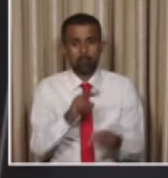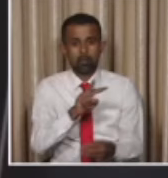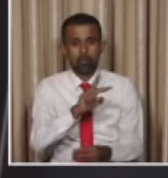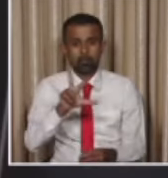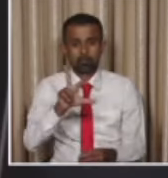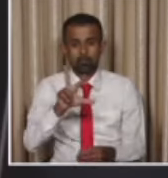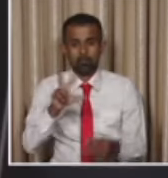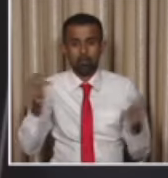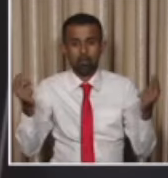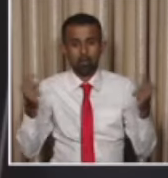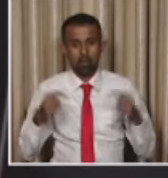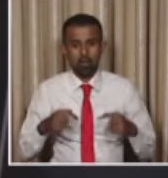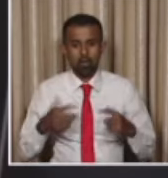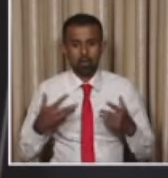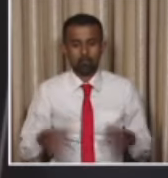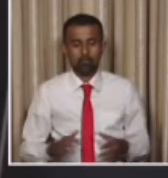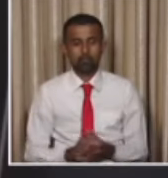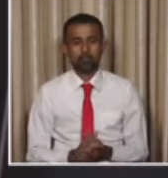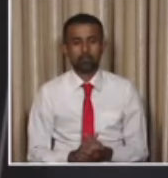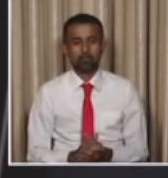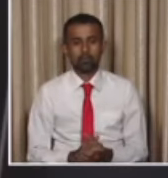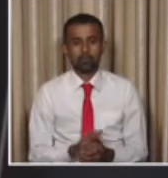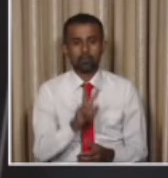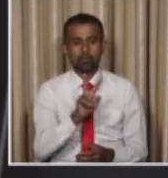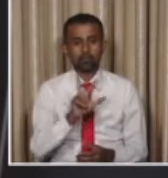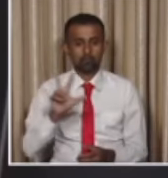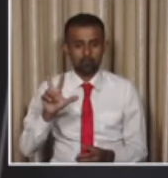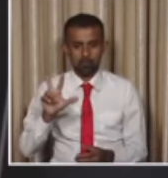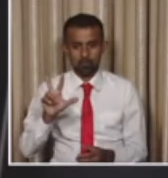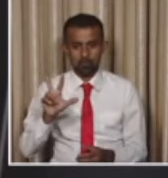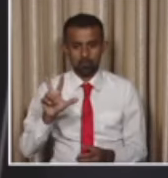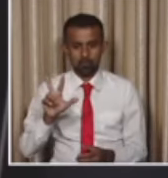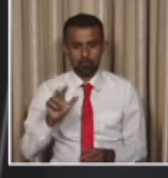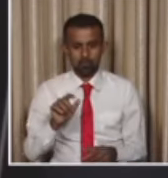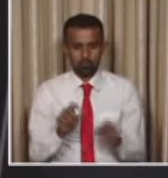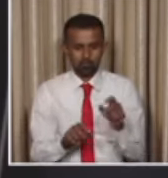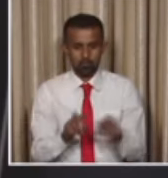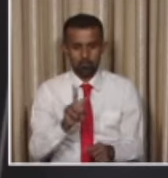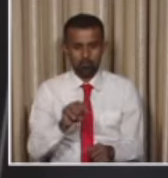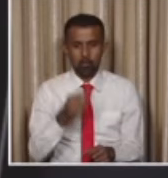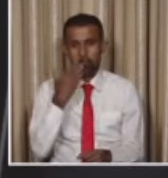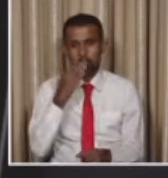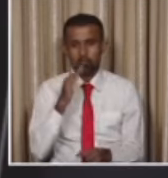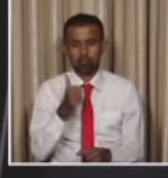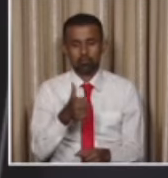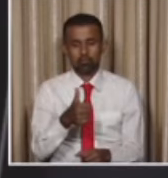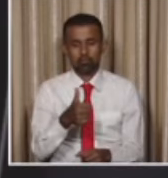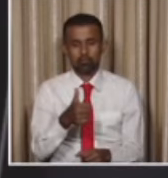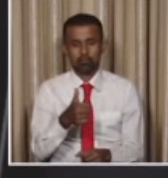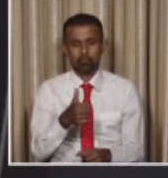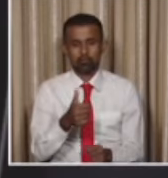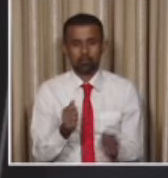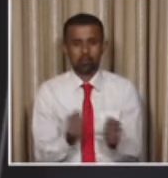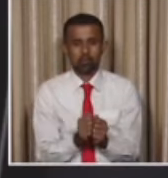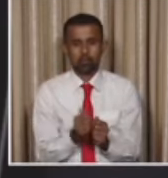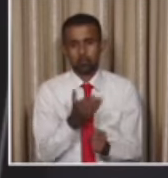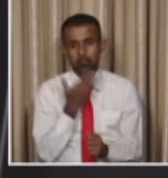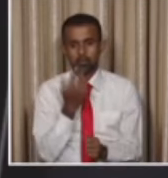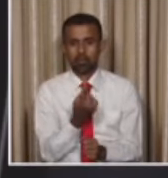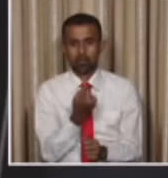අවස. ඒ 28න් 20ක් ක්වොලිෆයි වුණා මේක කරන්න පුළුවන්